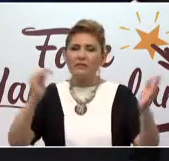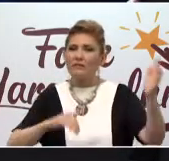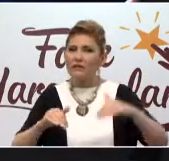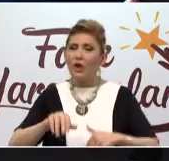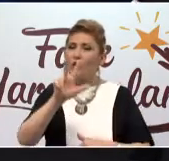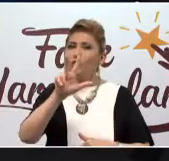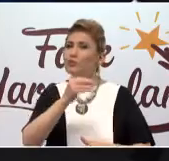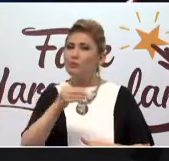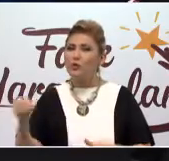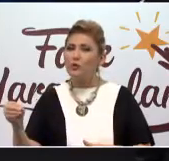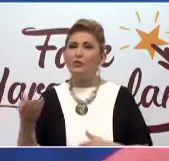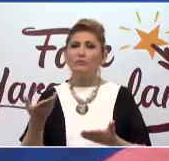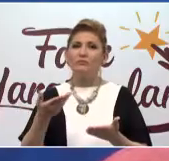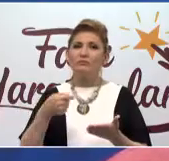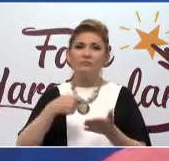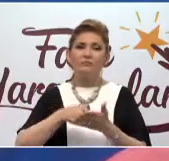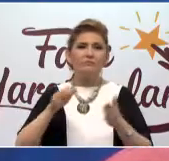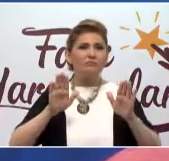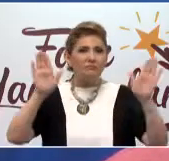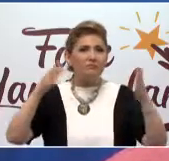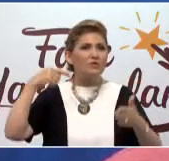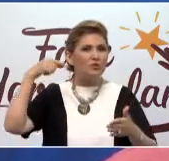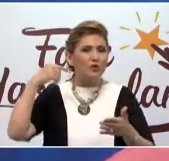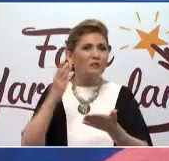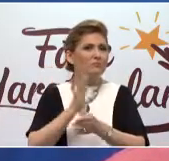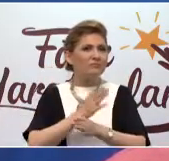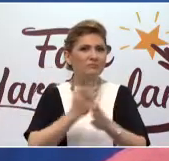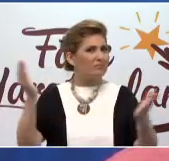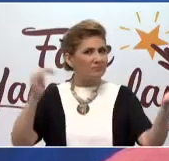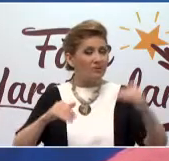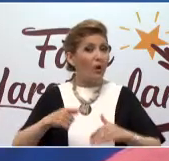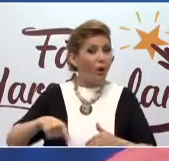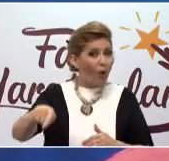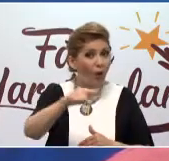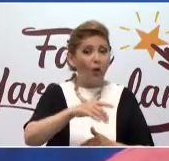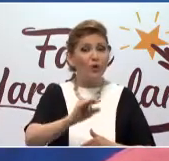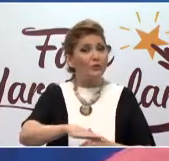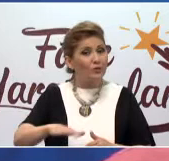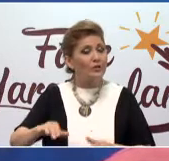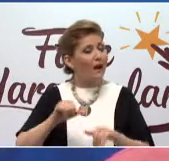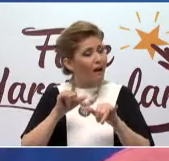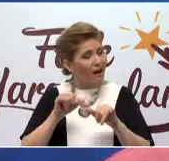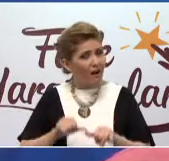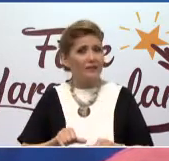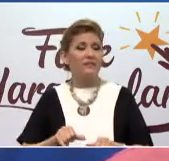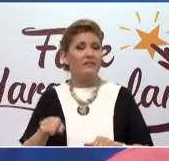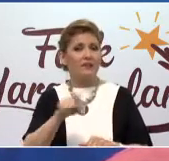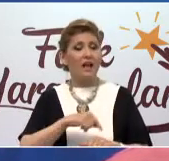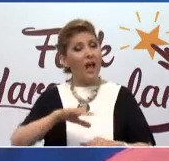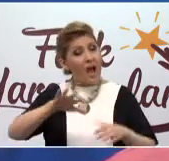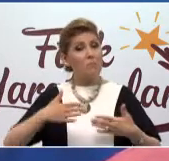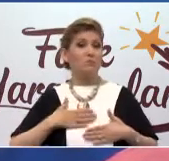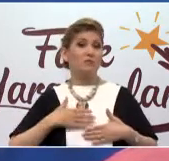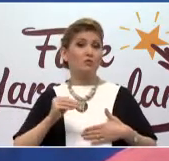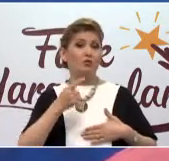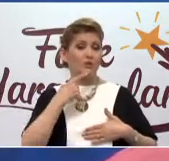3 milyona yaklaşan mülteci misafirlerimiz diyelim, onların çocuklarına da aynı şekilde hepsi bizim çocuğumuz